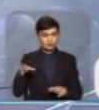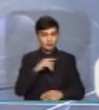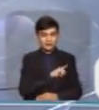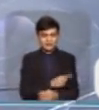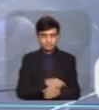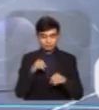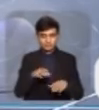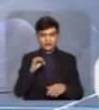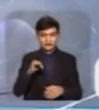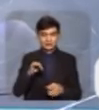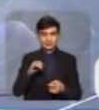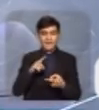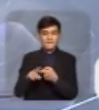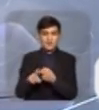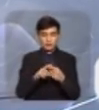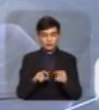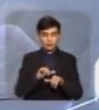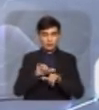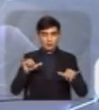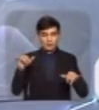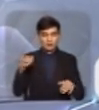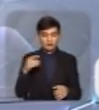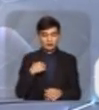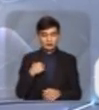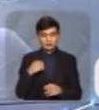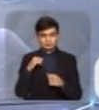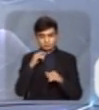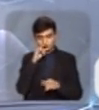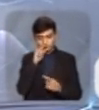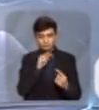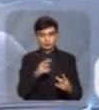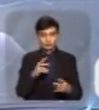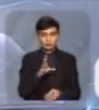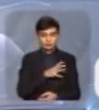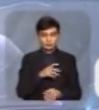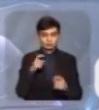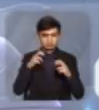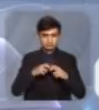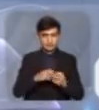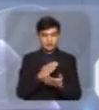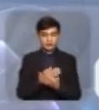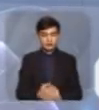чтобы сдержать стремительное распространение вируса. Подробности у Натальи Раем.